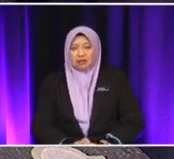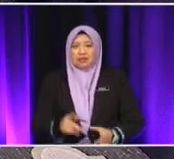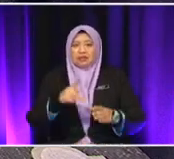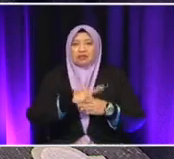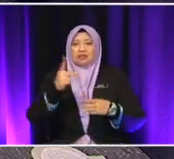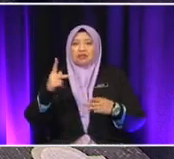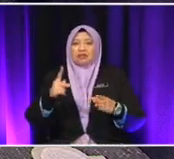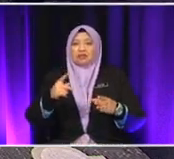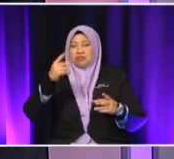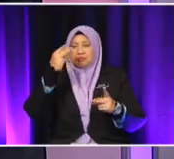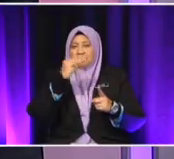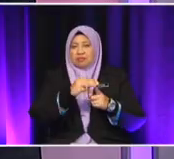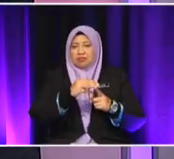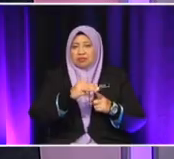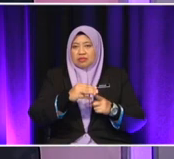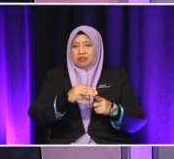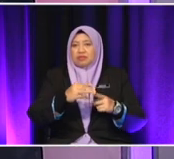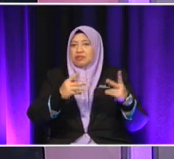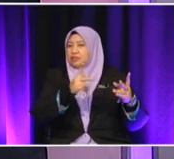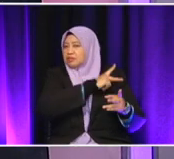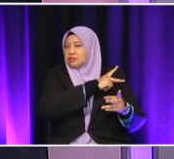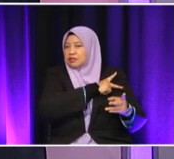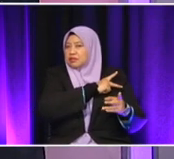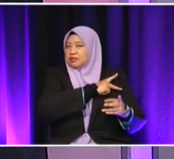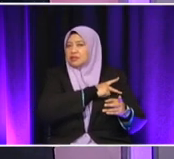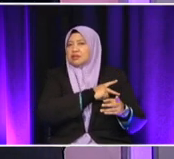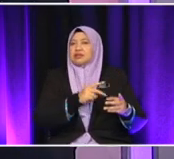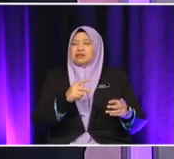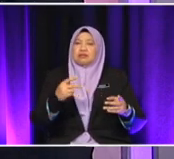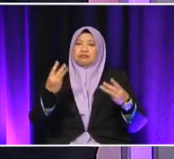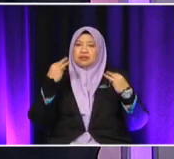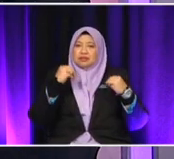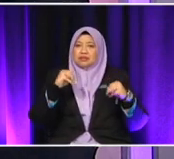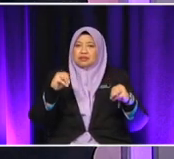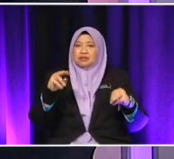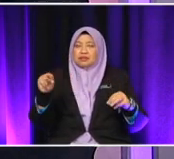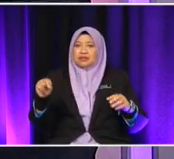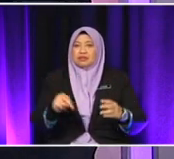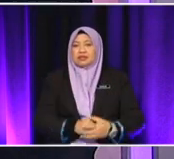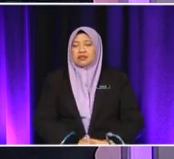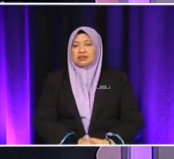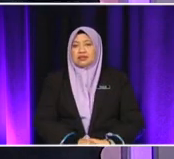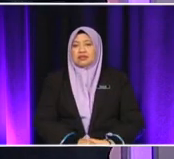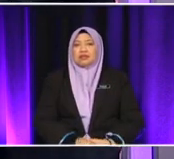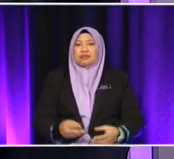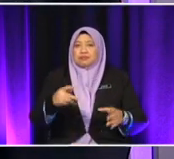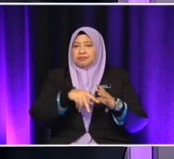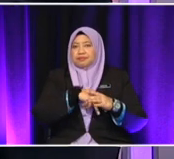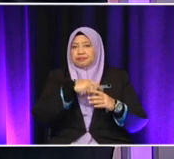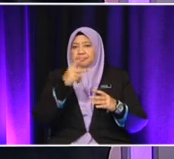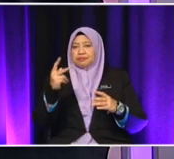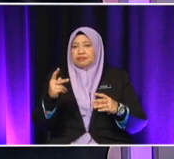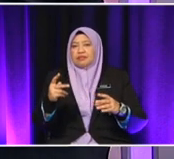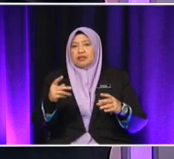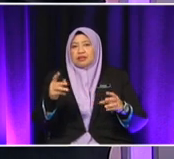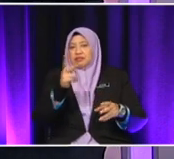untuk menguasai pasaran kalau tadi pengelola bermatama untuk menguasai keuntungan sekarang pengelola bermatama untuk